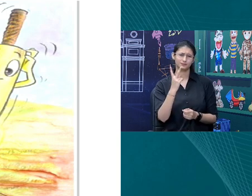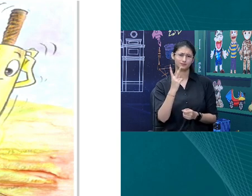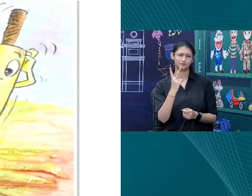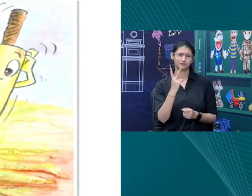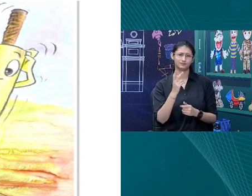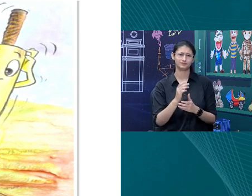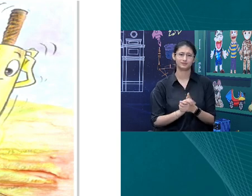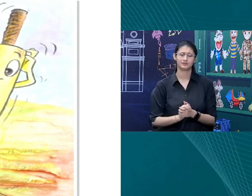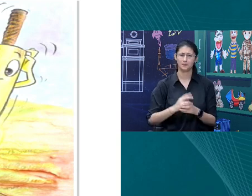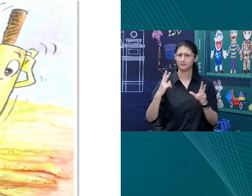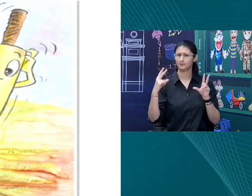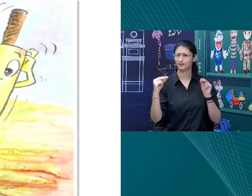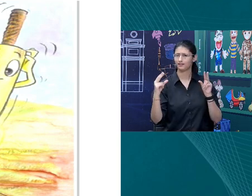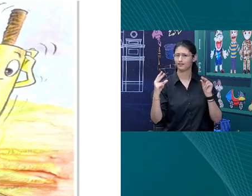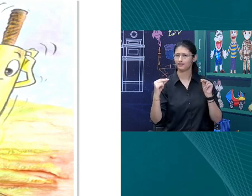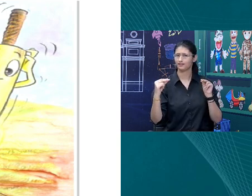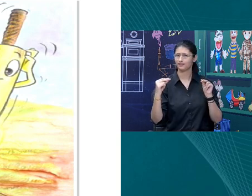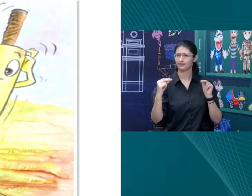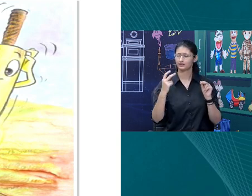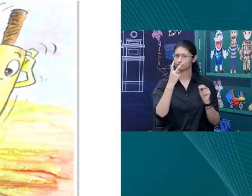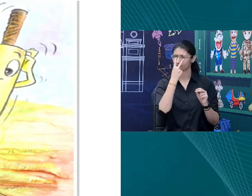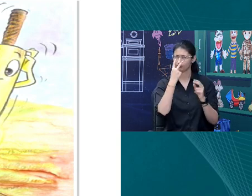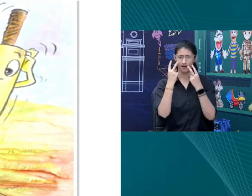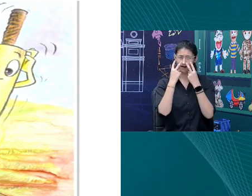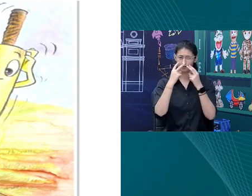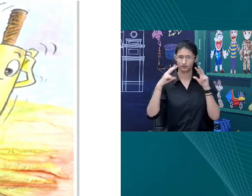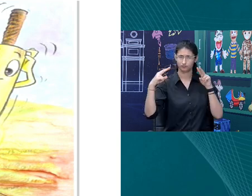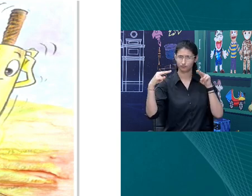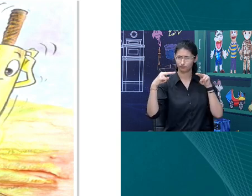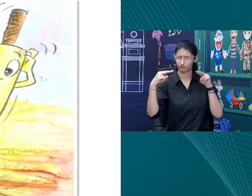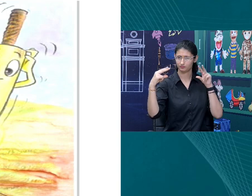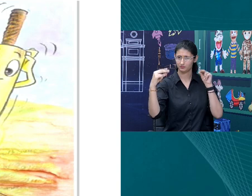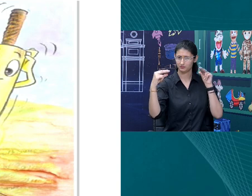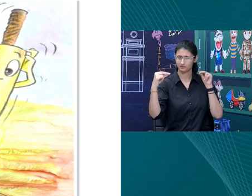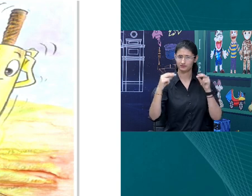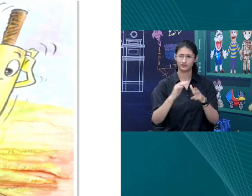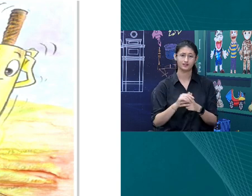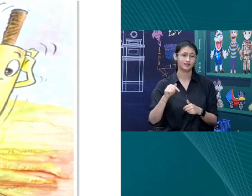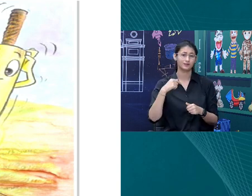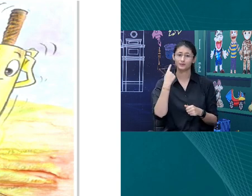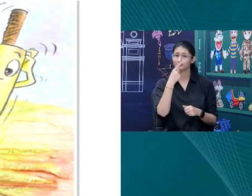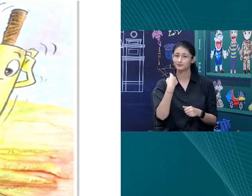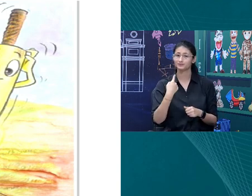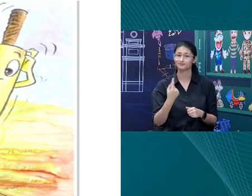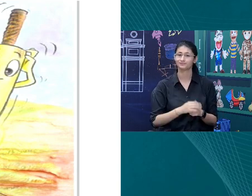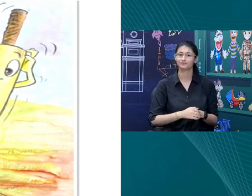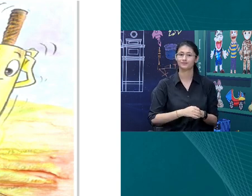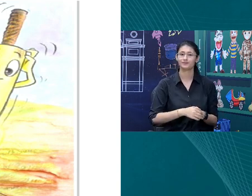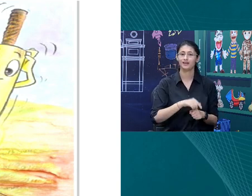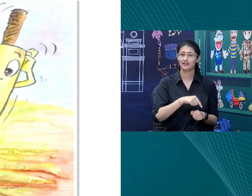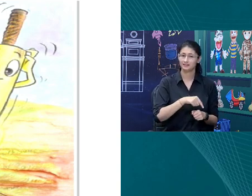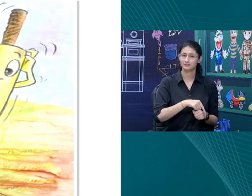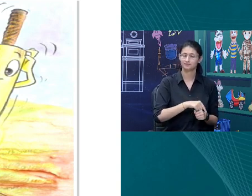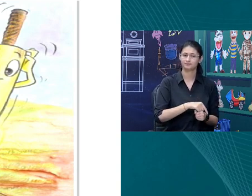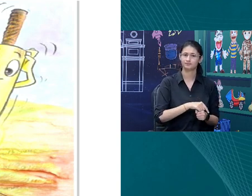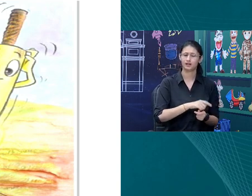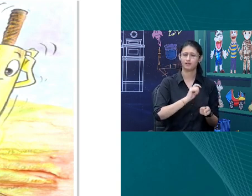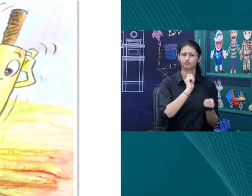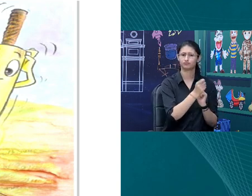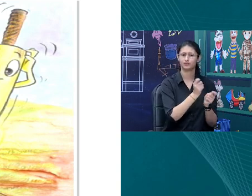बातें कर रही हैं अपनी आंखों से एक गेंद है और एक पल्ला है बल्ला